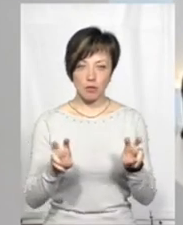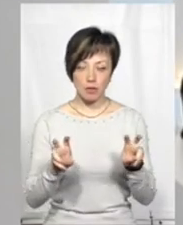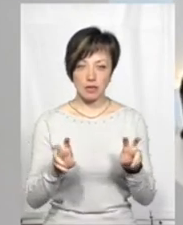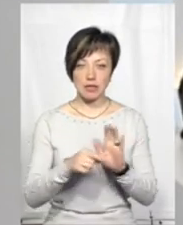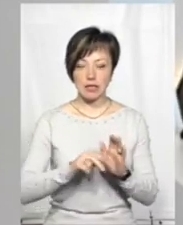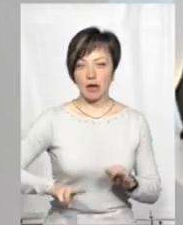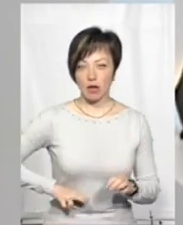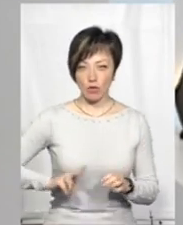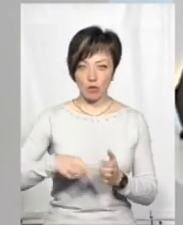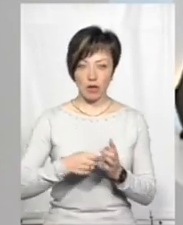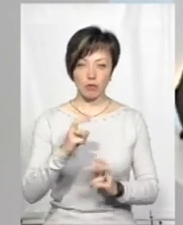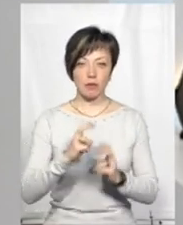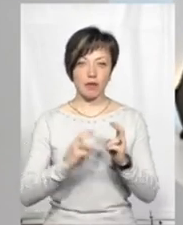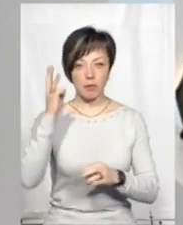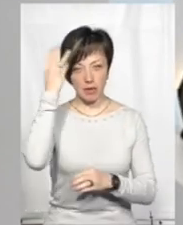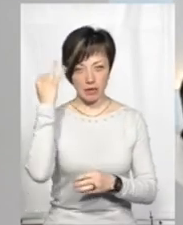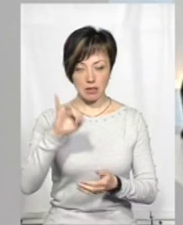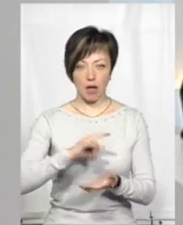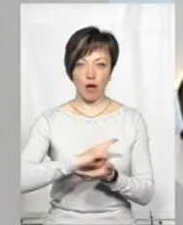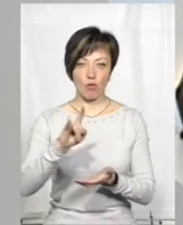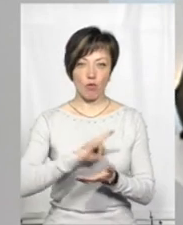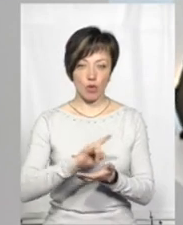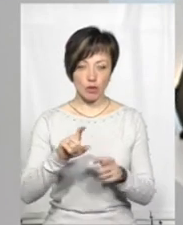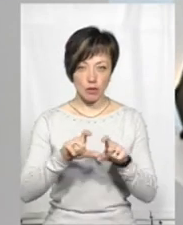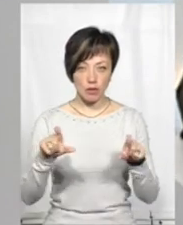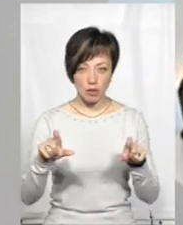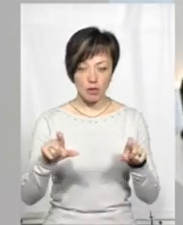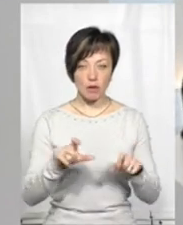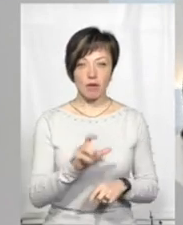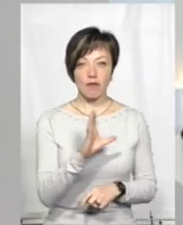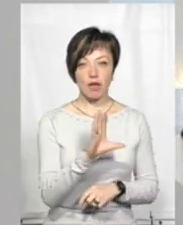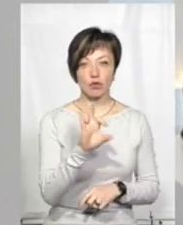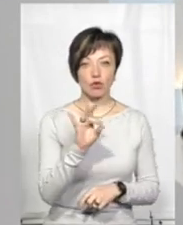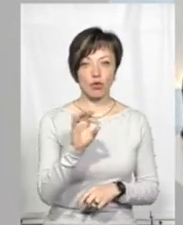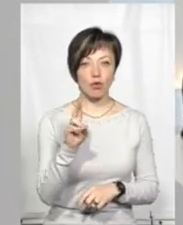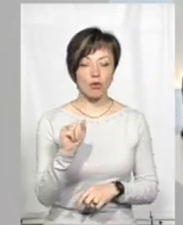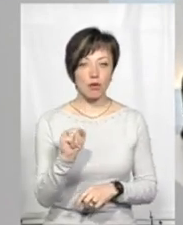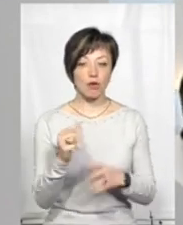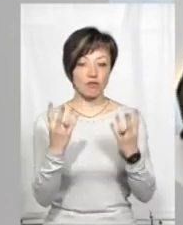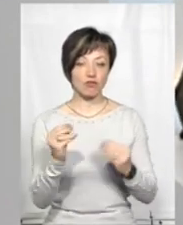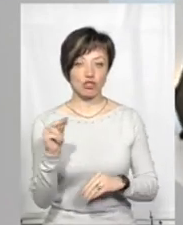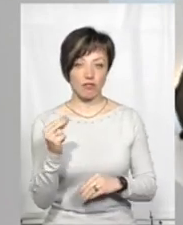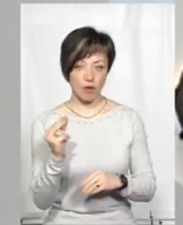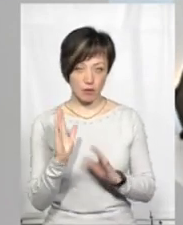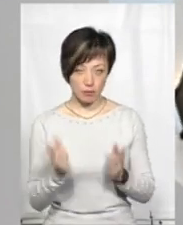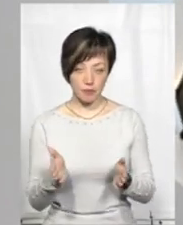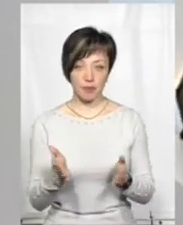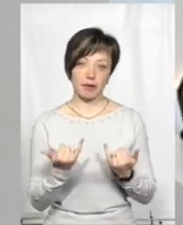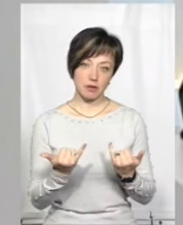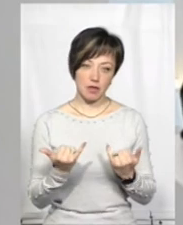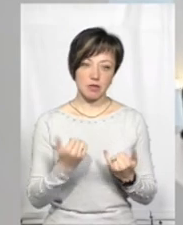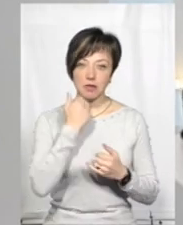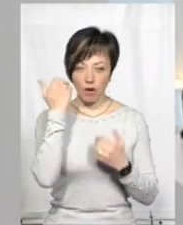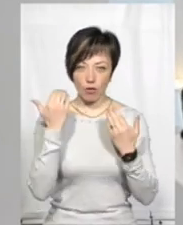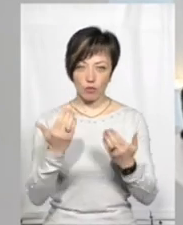з директором комунального підприємства «Аеропорт Хмельницький» Валерієм Сорокою у четвер. А зараз